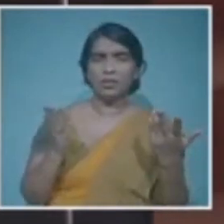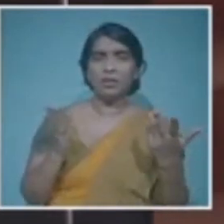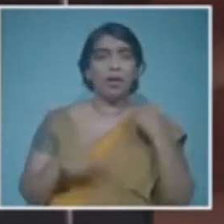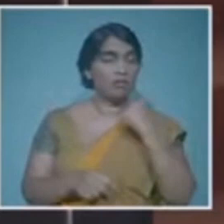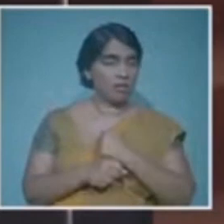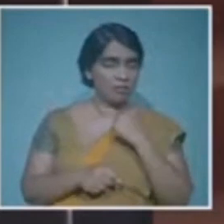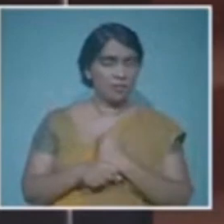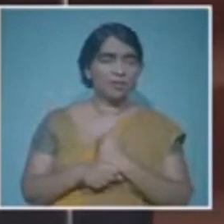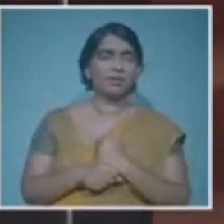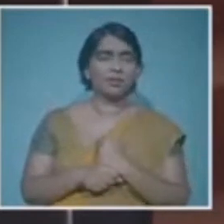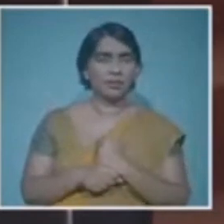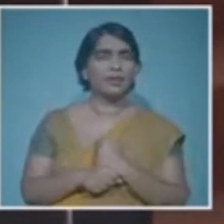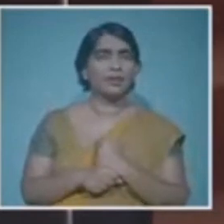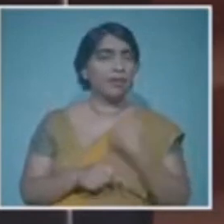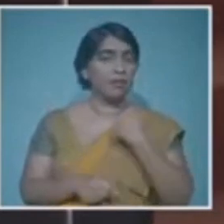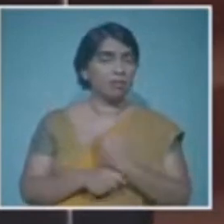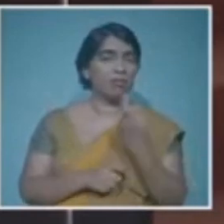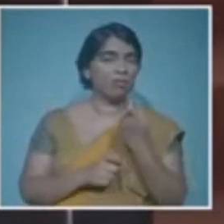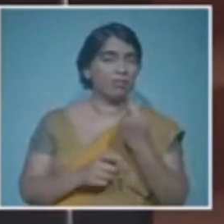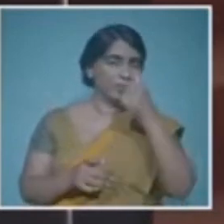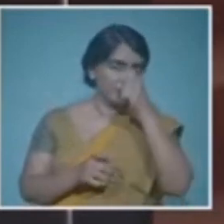ආණ්ඩුව ආර්ථික අපරාධ